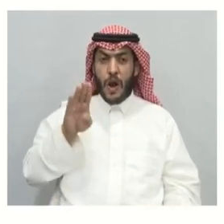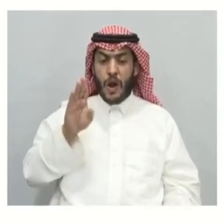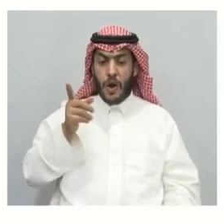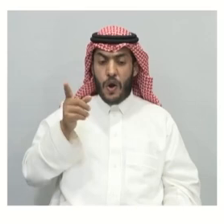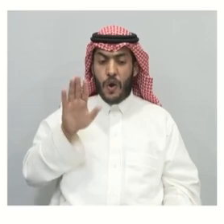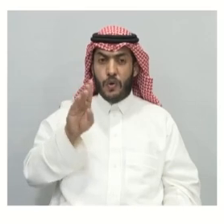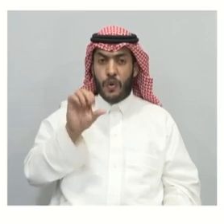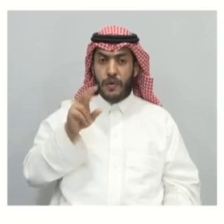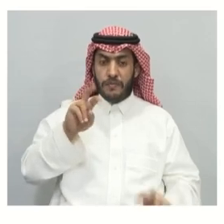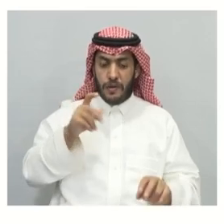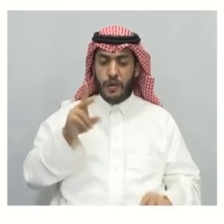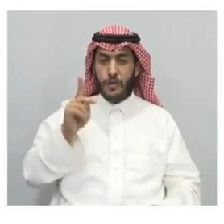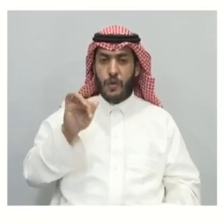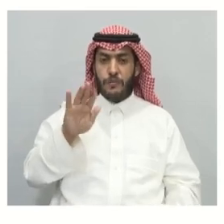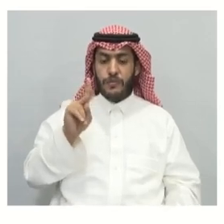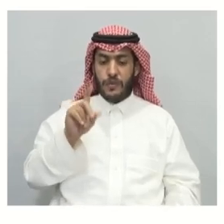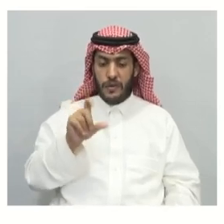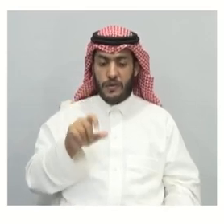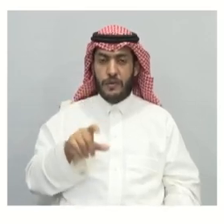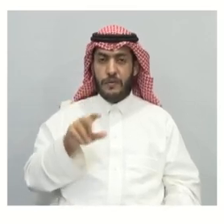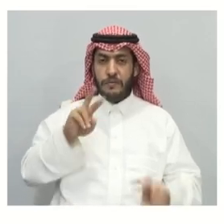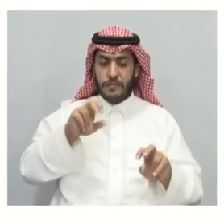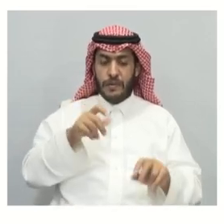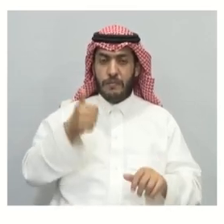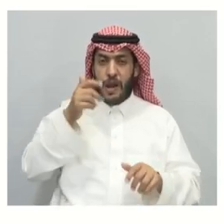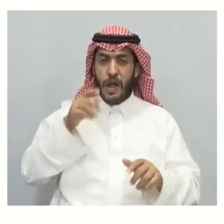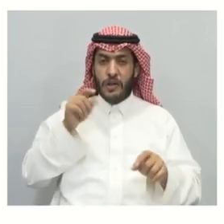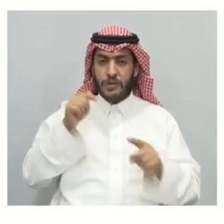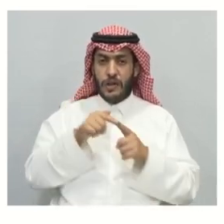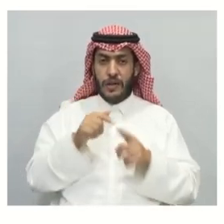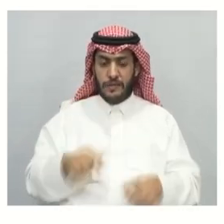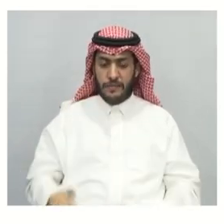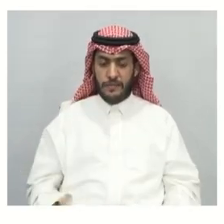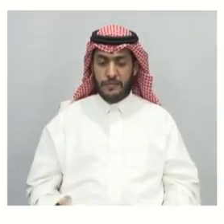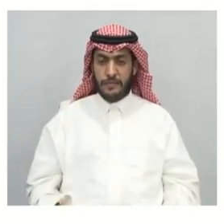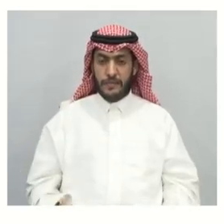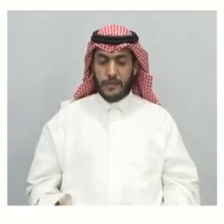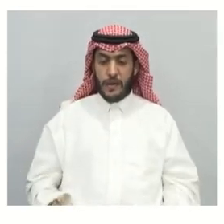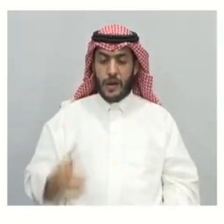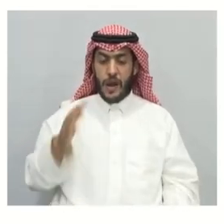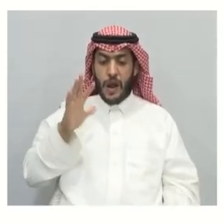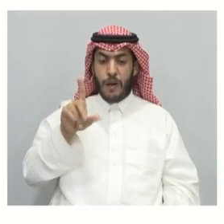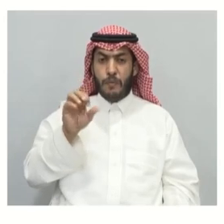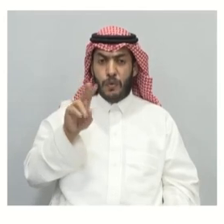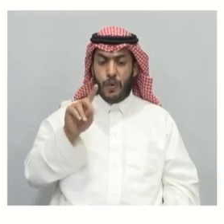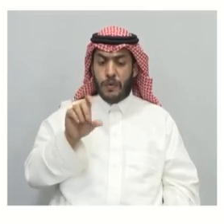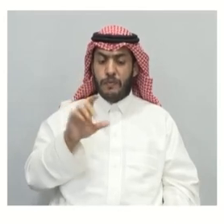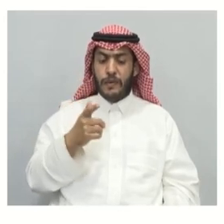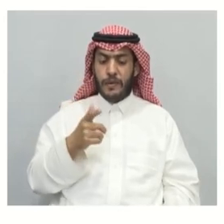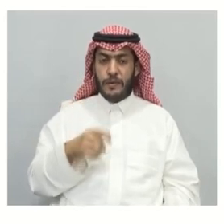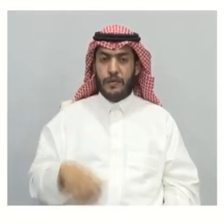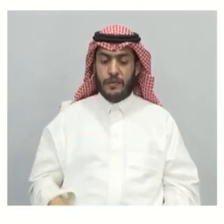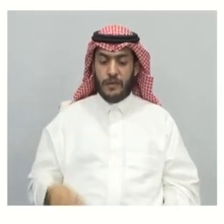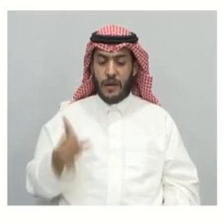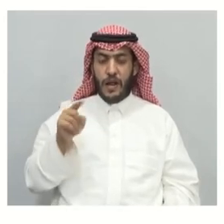ها اللي هو طمسون اللي هو طمسون عن طريق اشعه المهبط بعد ذلك البروتون منين اللي اكتشف البروتون اللي